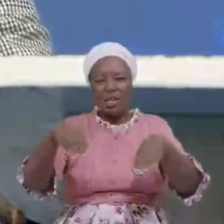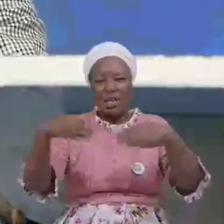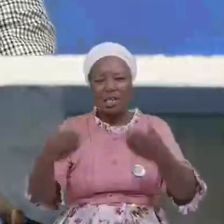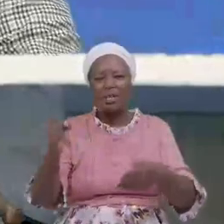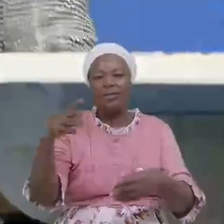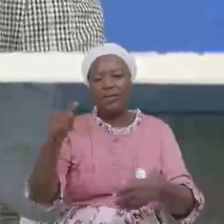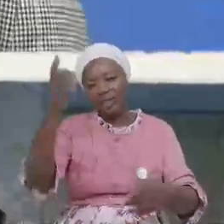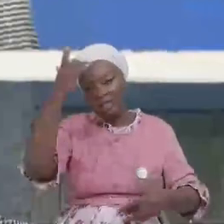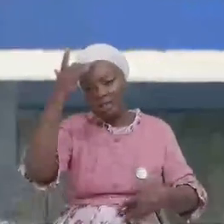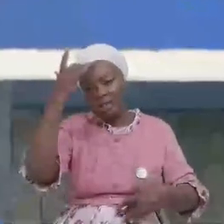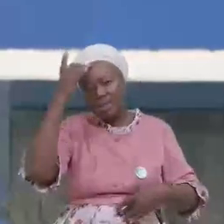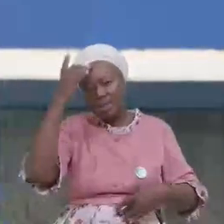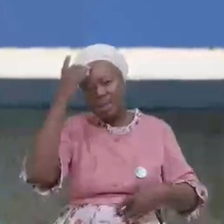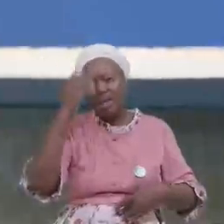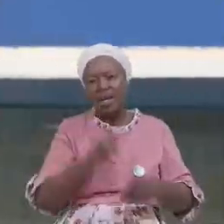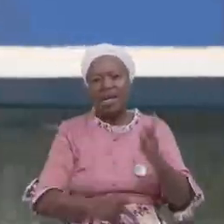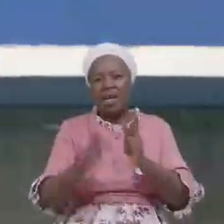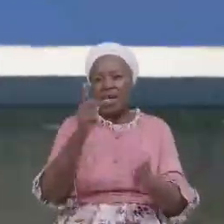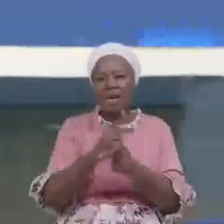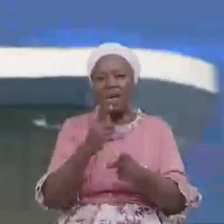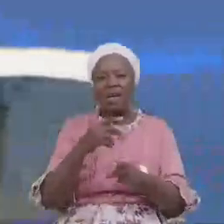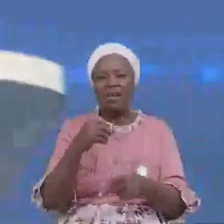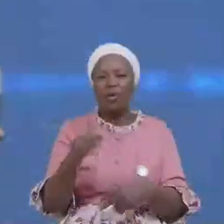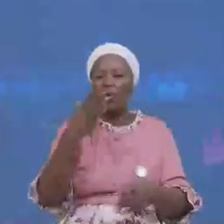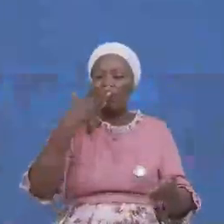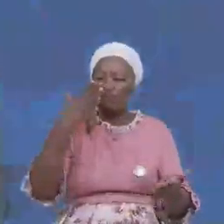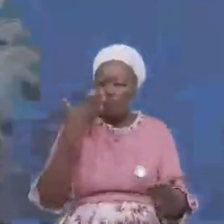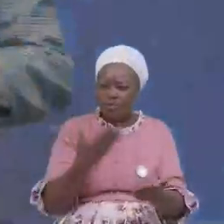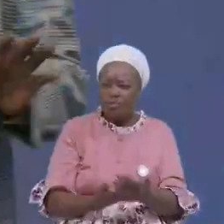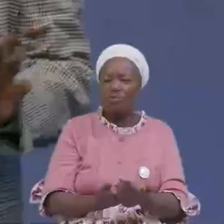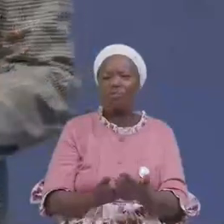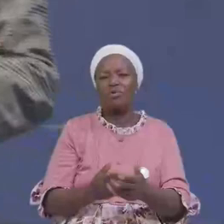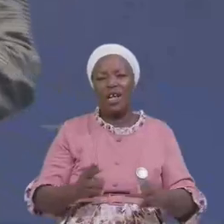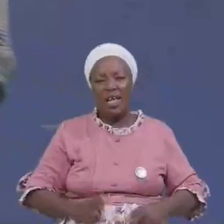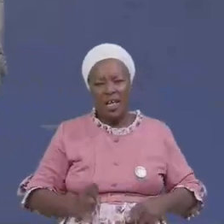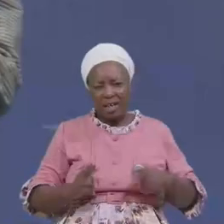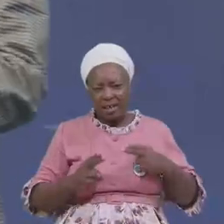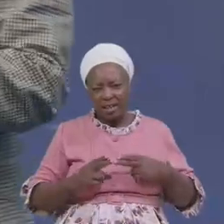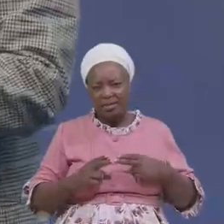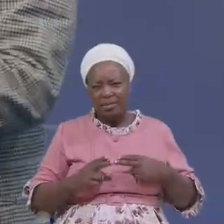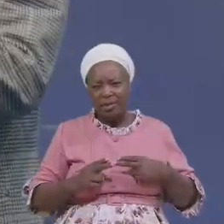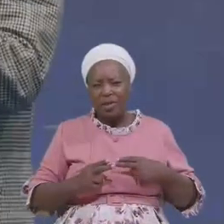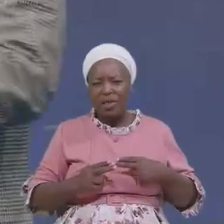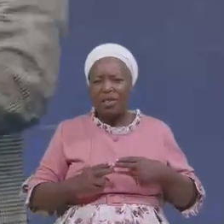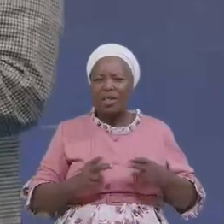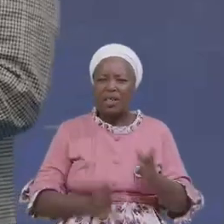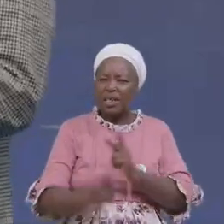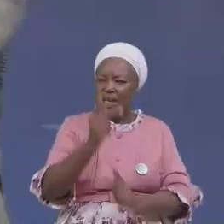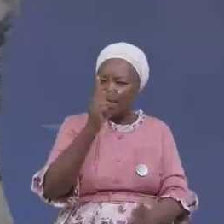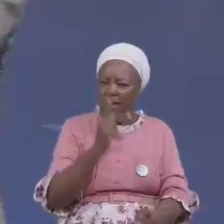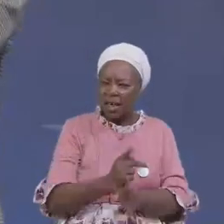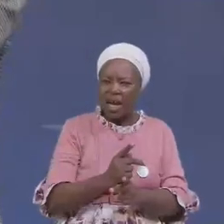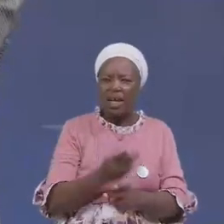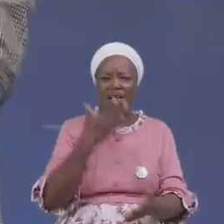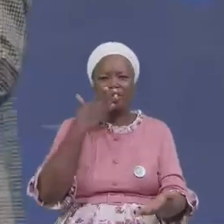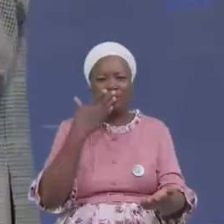pécheurs, qui donne aux malades une entière guérison. Une telle entière guérison. Et